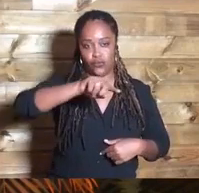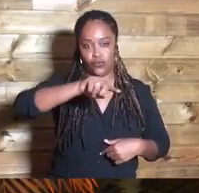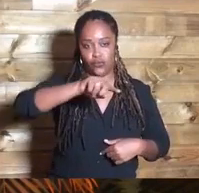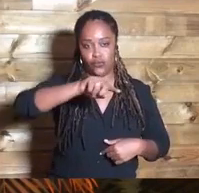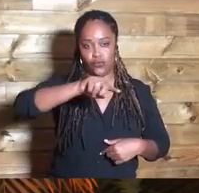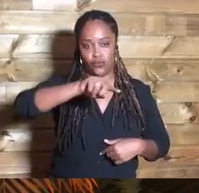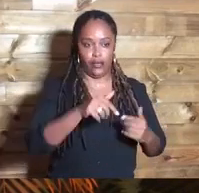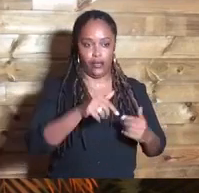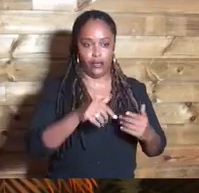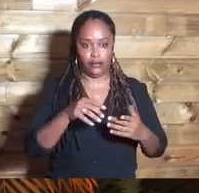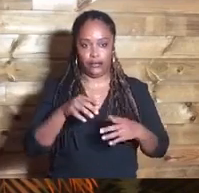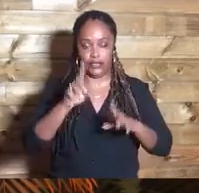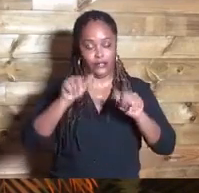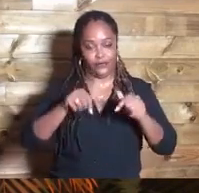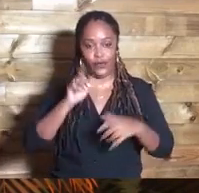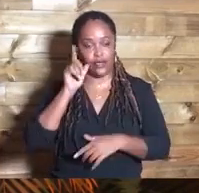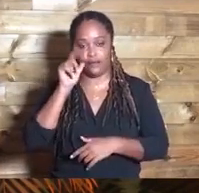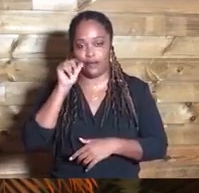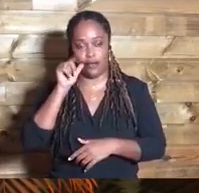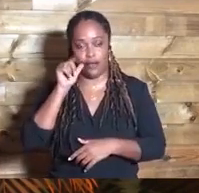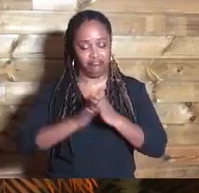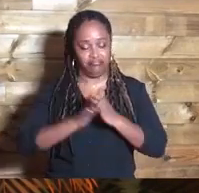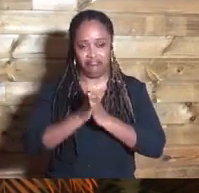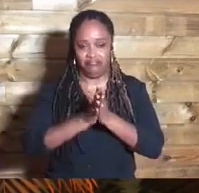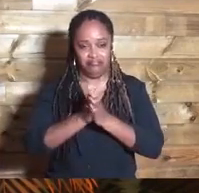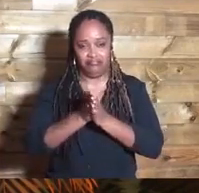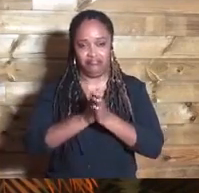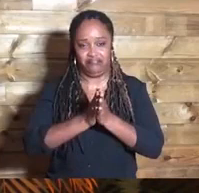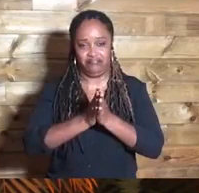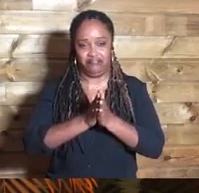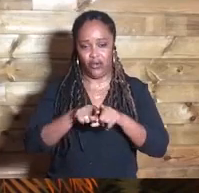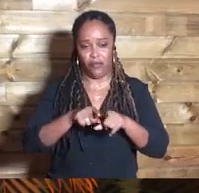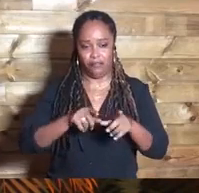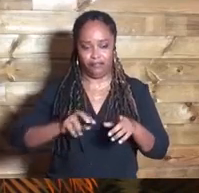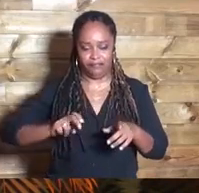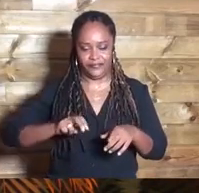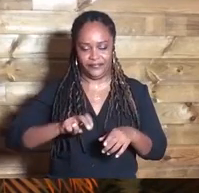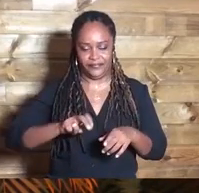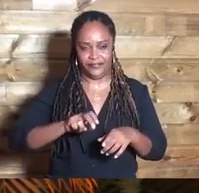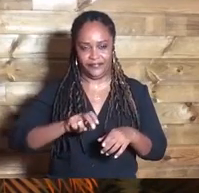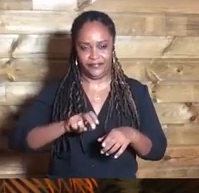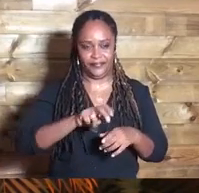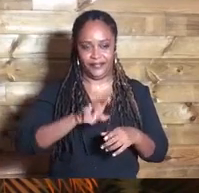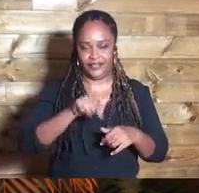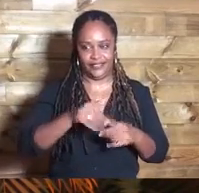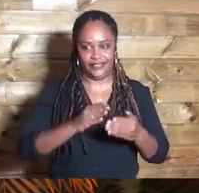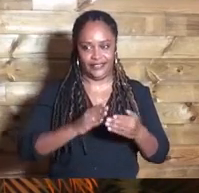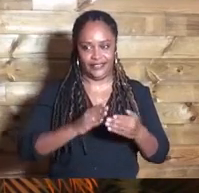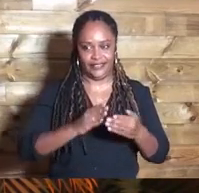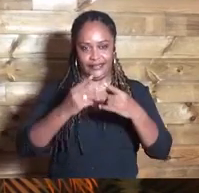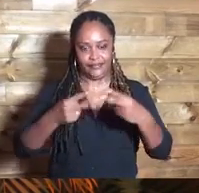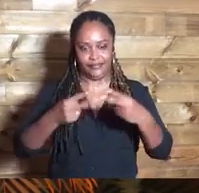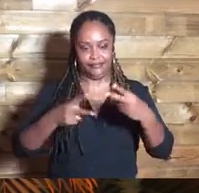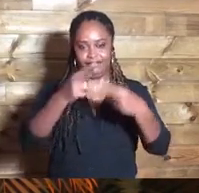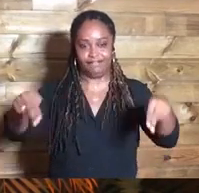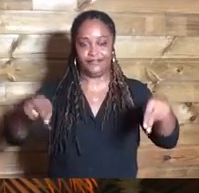nous serrer puis en nous en calpier, nous dernier monde avant ligne d'arrivée là. Notre participation à